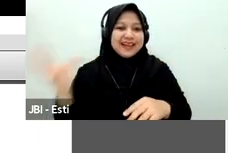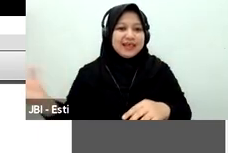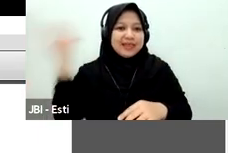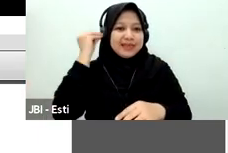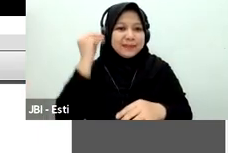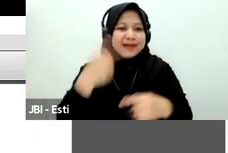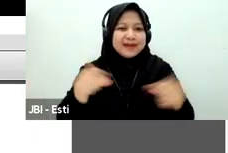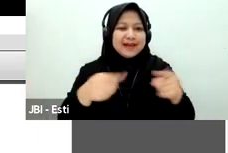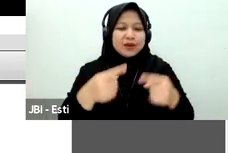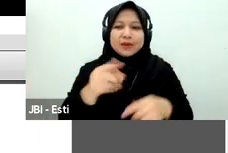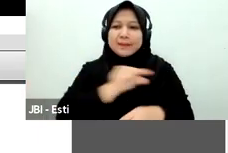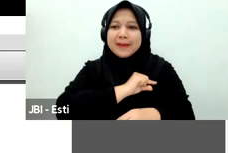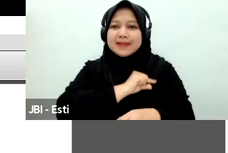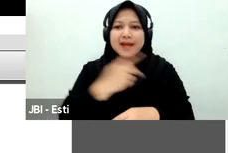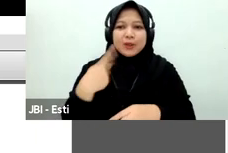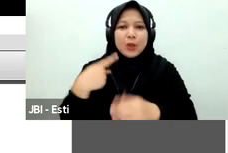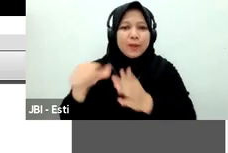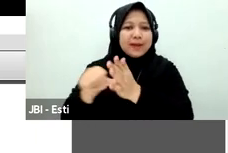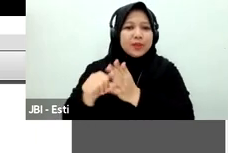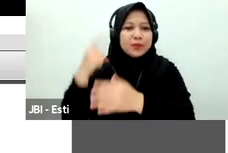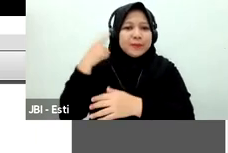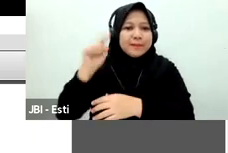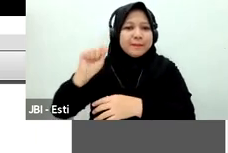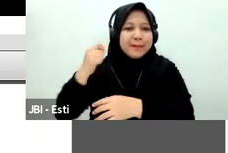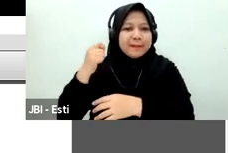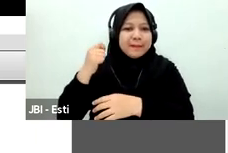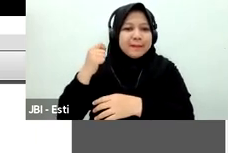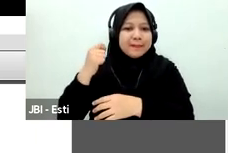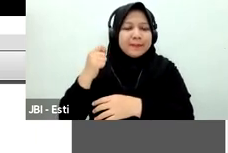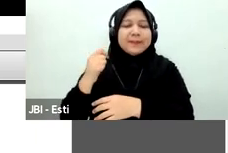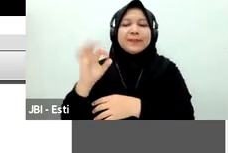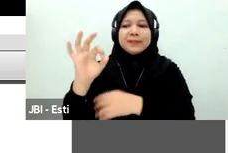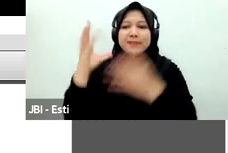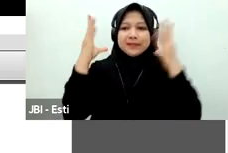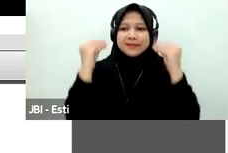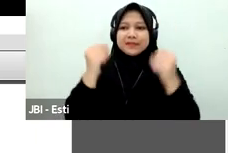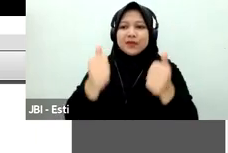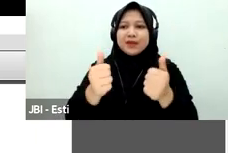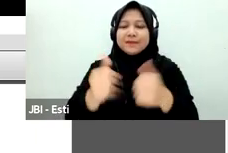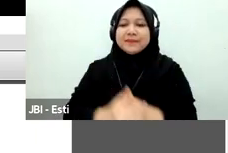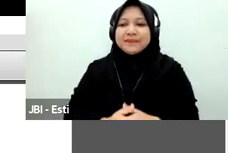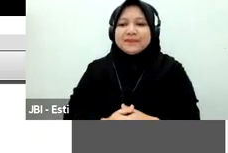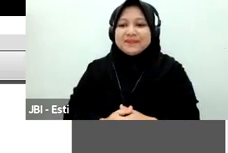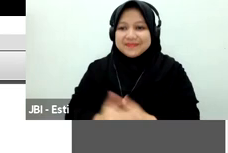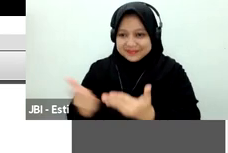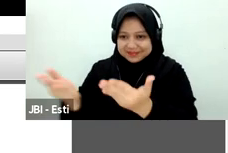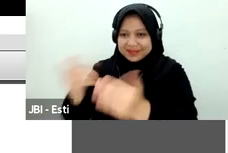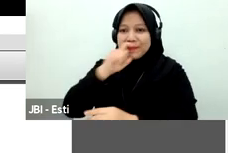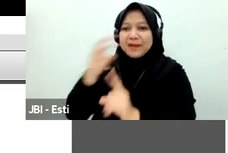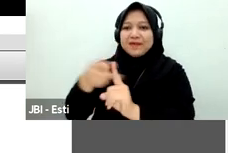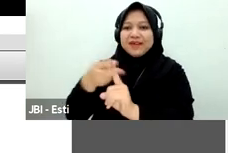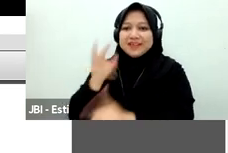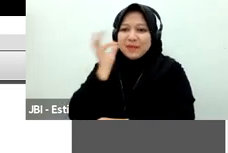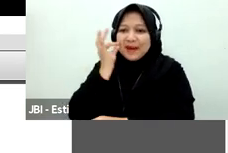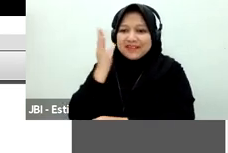gemukin panitia boleh dibantu untuk menyiapkan suara yang lain baik Farid serahkan mohon maaf atas